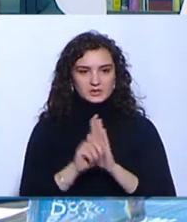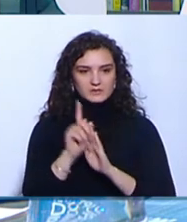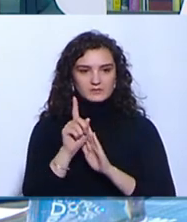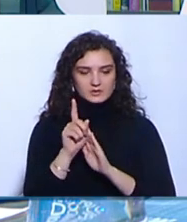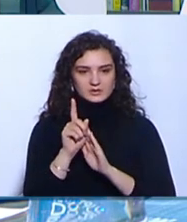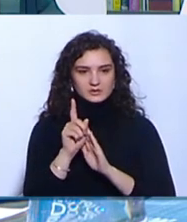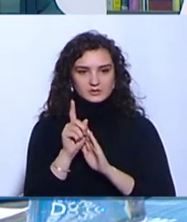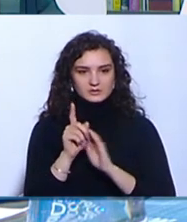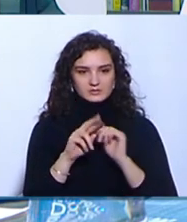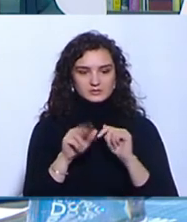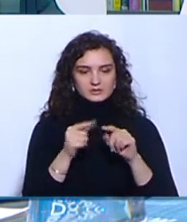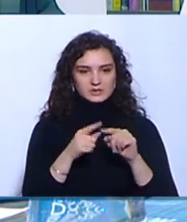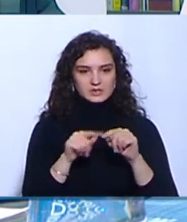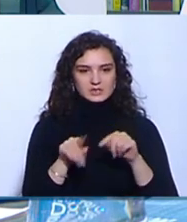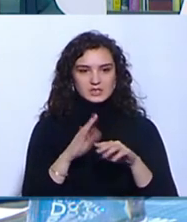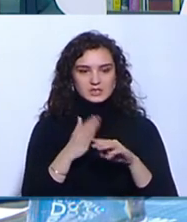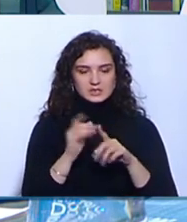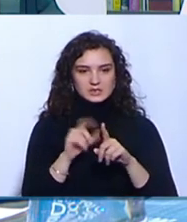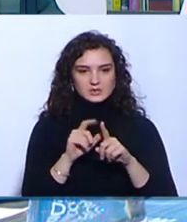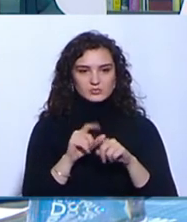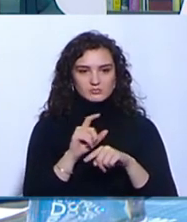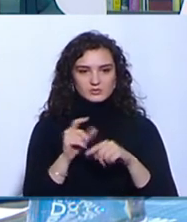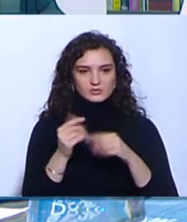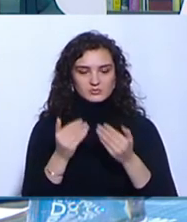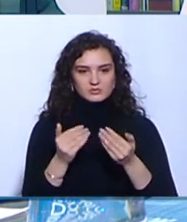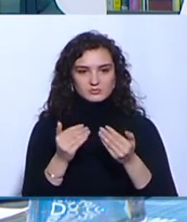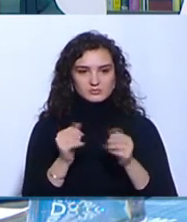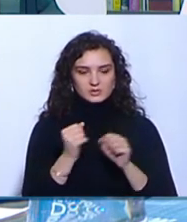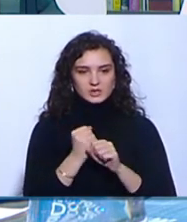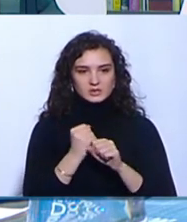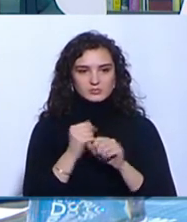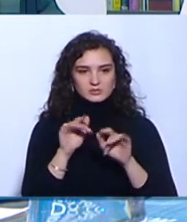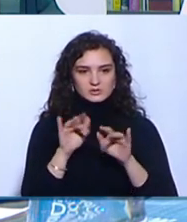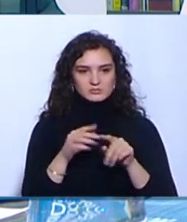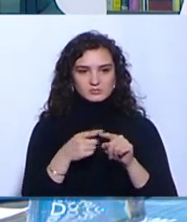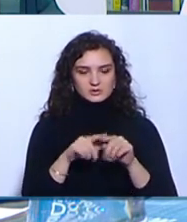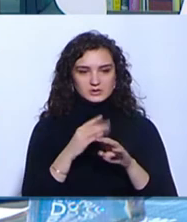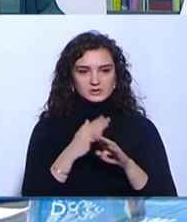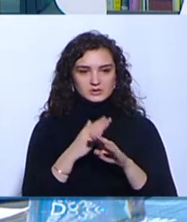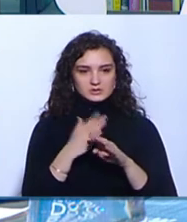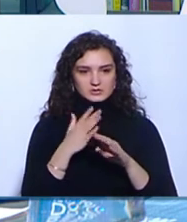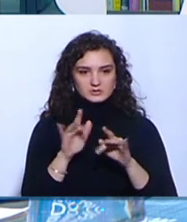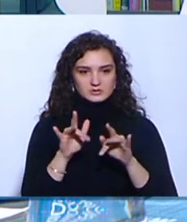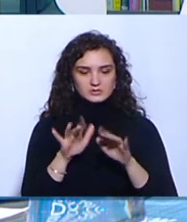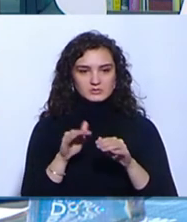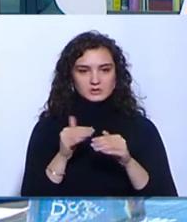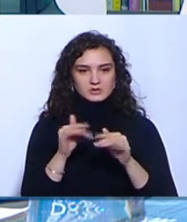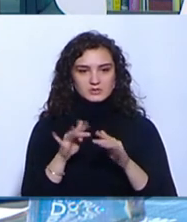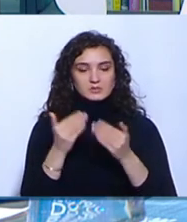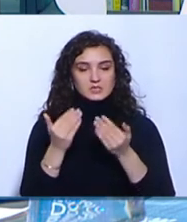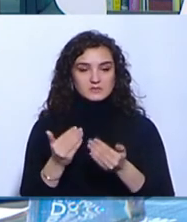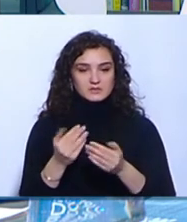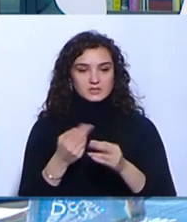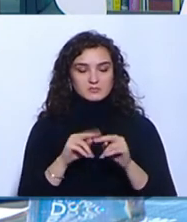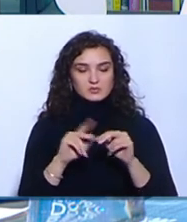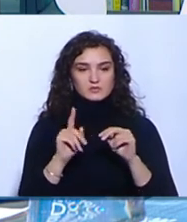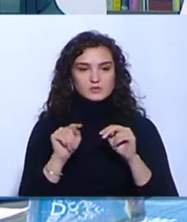დავიწყეთ და ეს არ არის სიტყვებისთვის გაკეთებული საქმე, ეს არის საქმე საქმისათვის, იმისათვის,